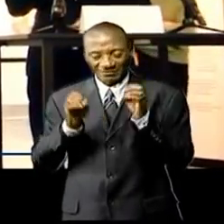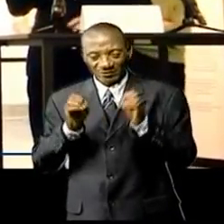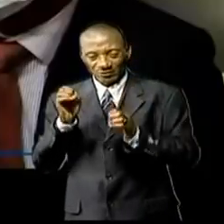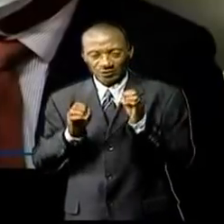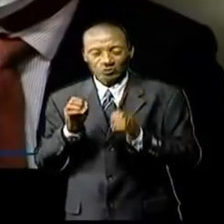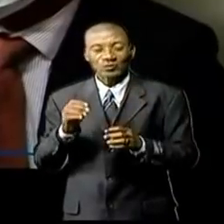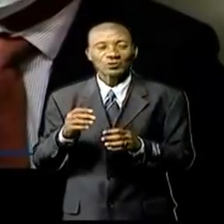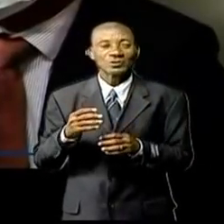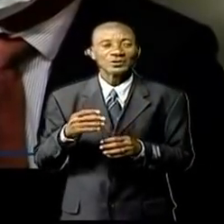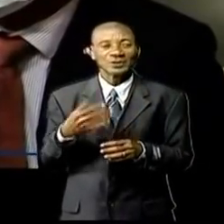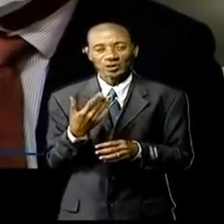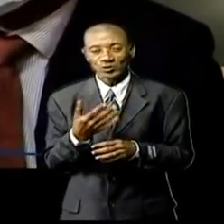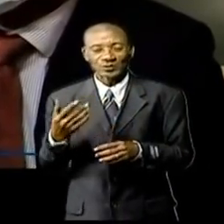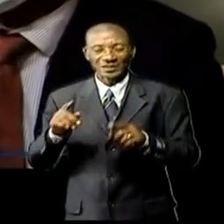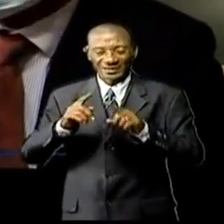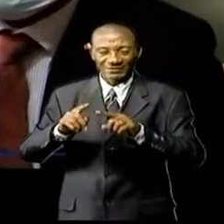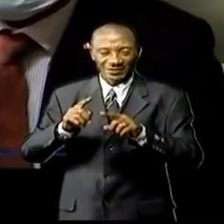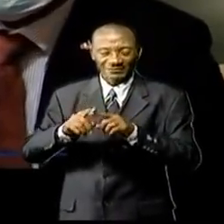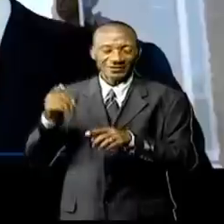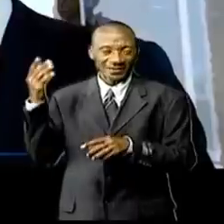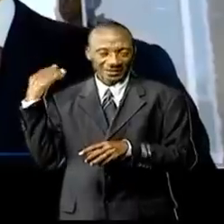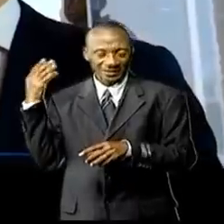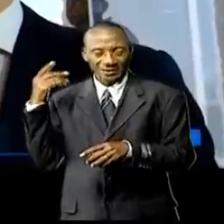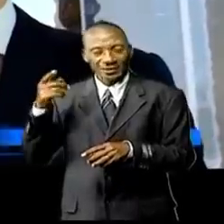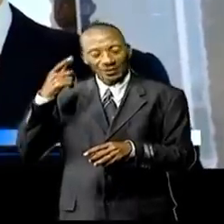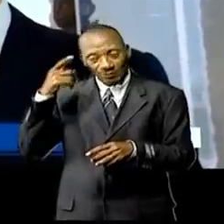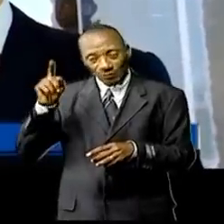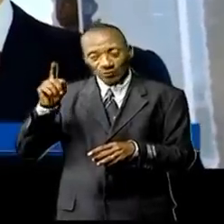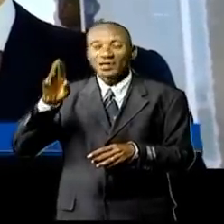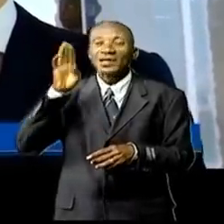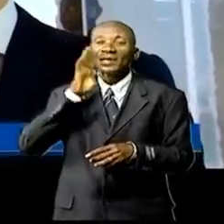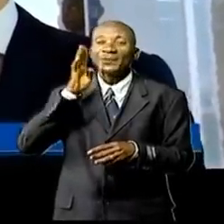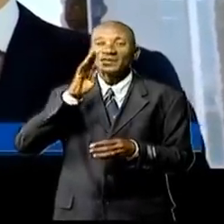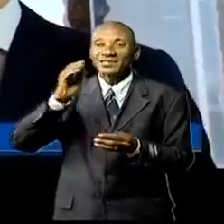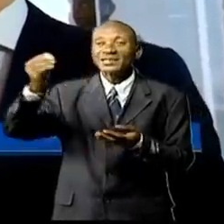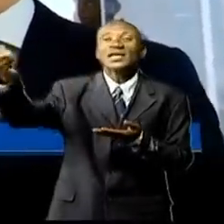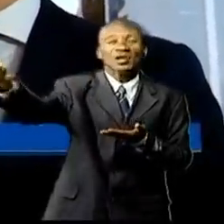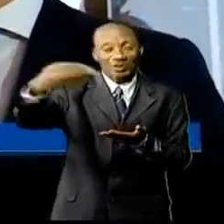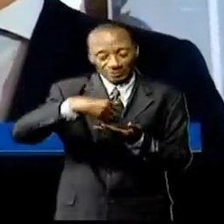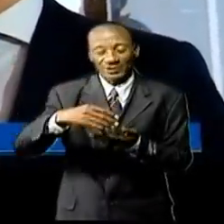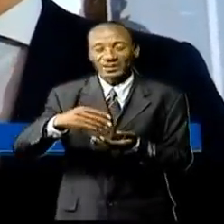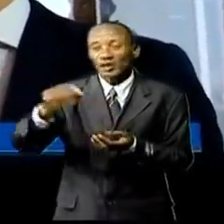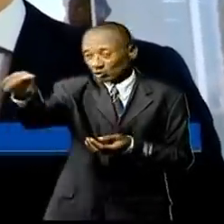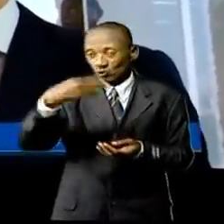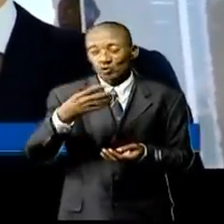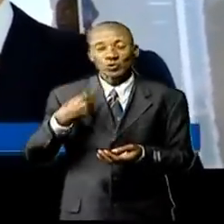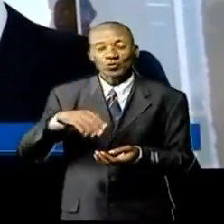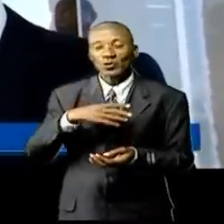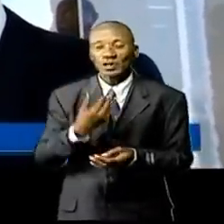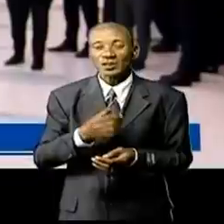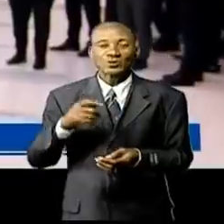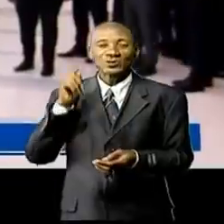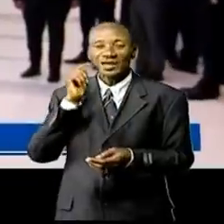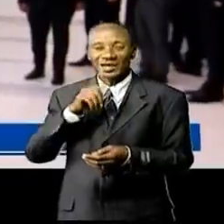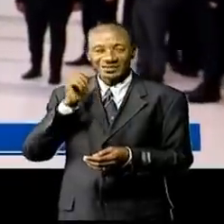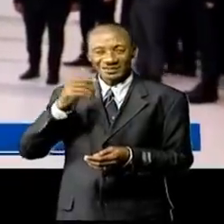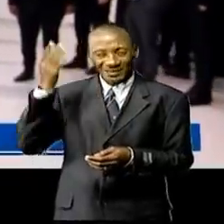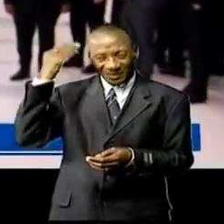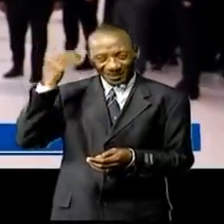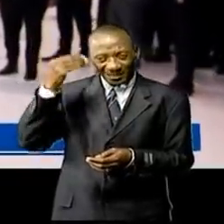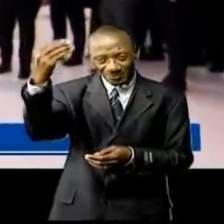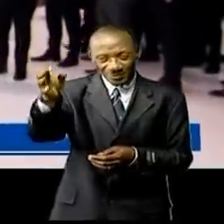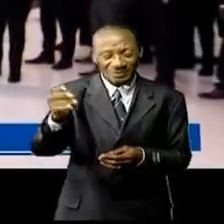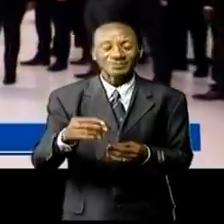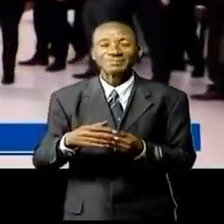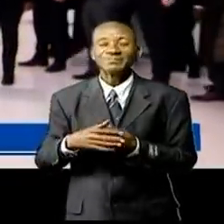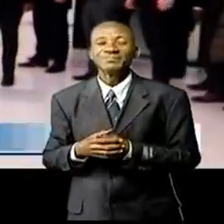de permettre à terme leur restitution. Le processus de restitution est un élément important dans le fait qu'on regarde notre passé de